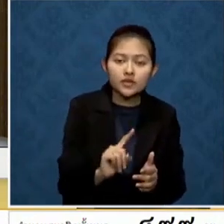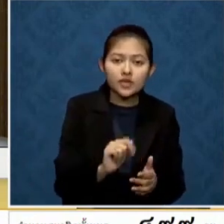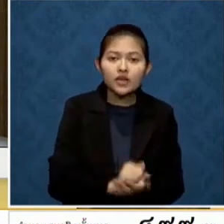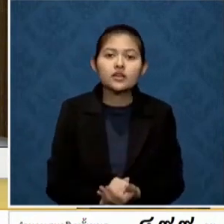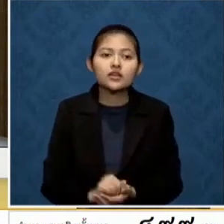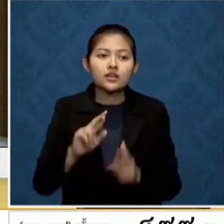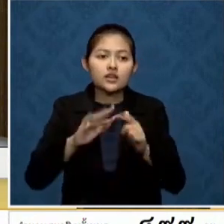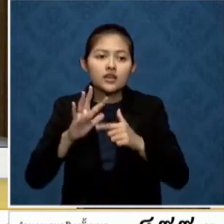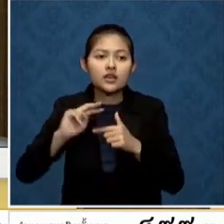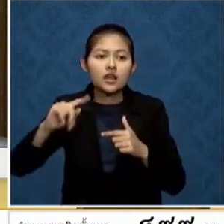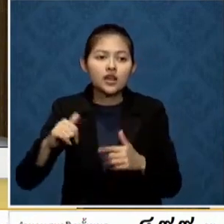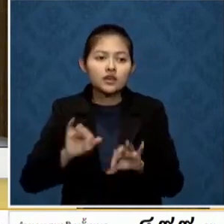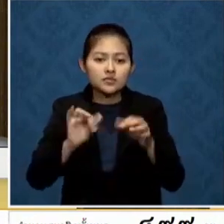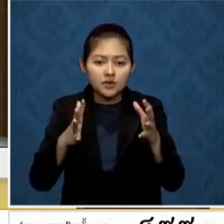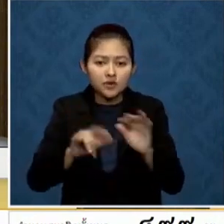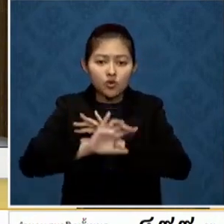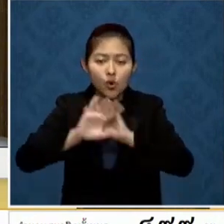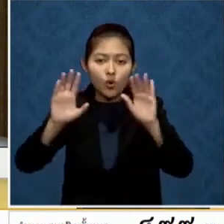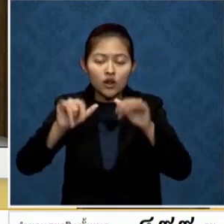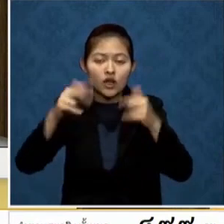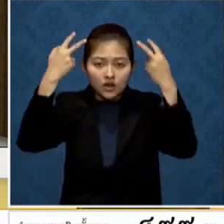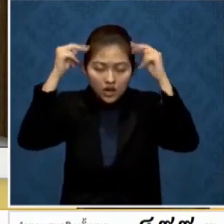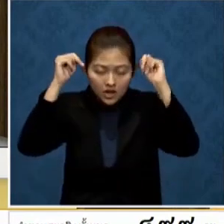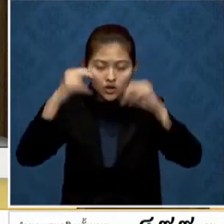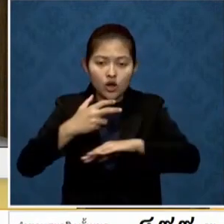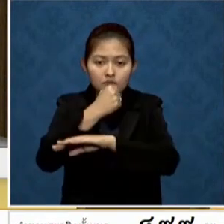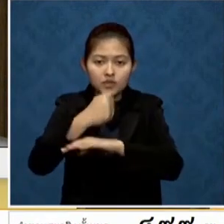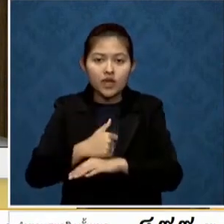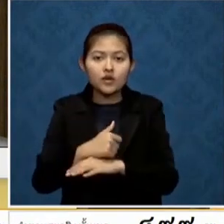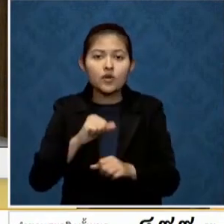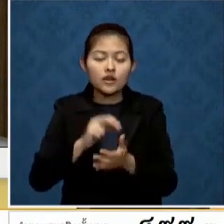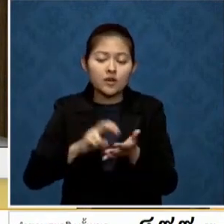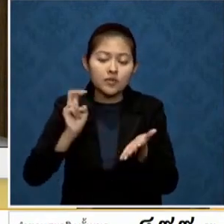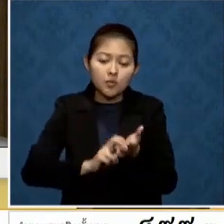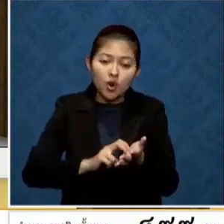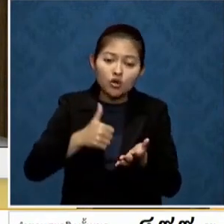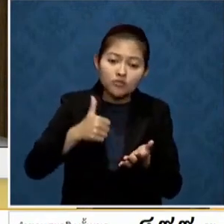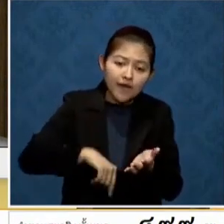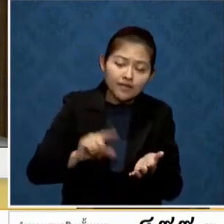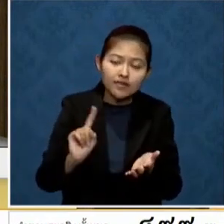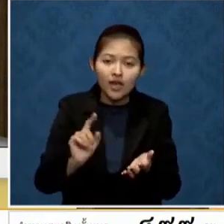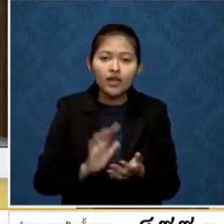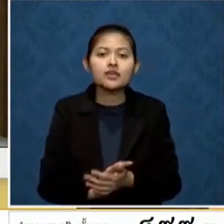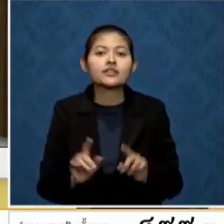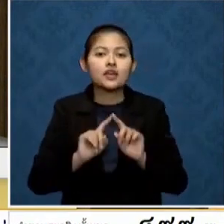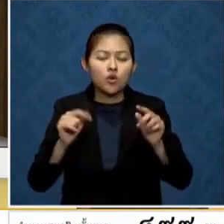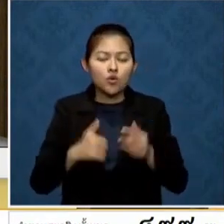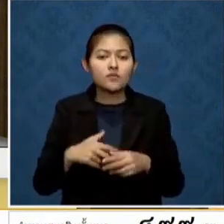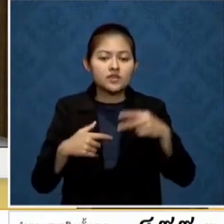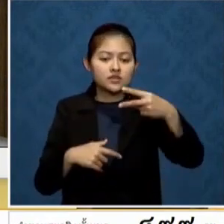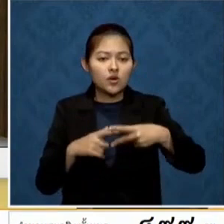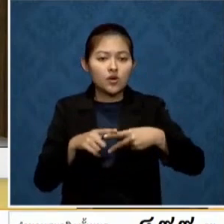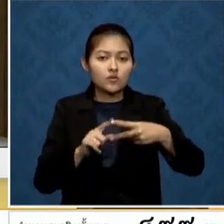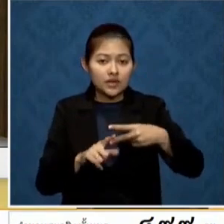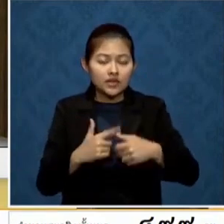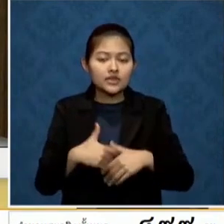ไขข้อบังคับนี้ไม่มีตรงไหนที่ไปยกเลิกอำนาจนายกในการพิจารณาว่าจะให้คำรับรองหรือไม่แต่มี 2ประเด็นครับที่ผมหวังว่าจะพอคลี่